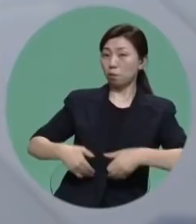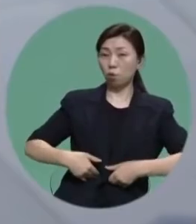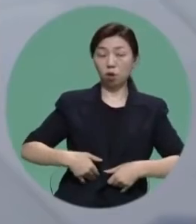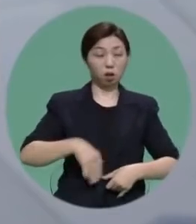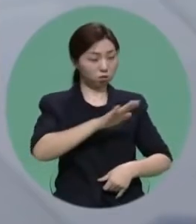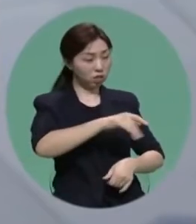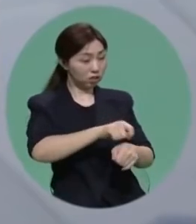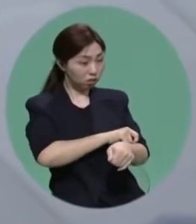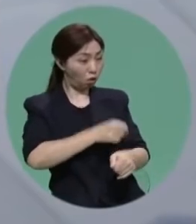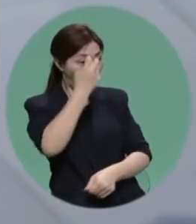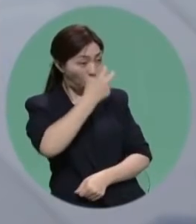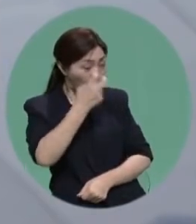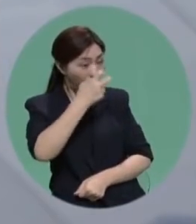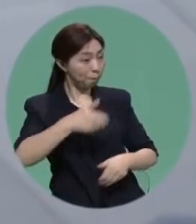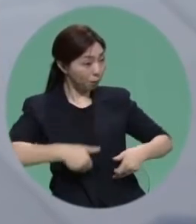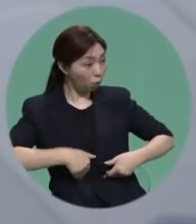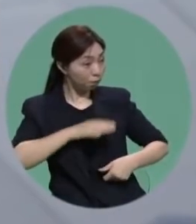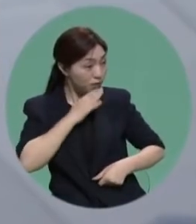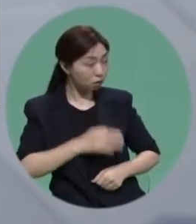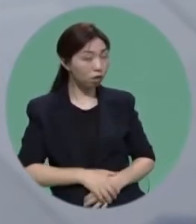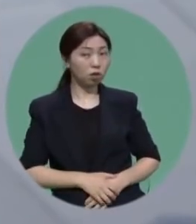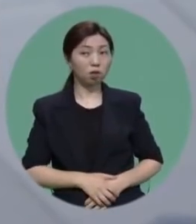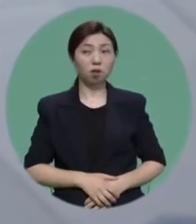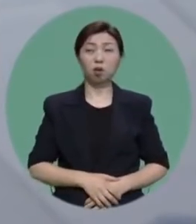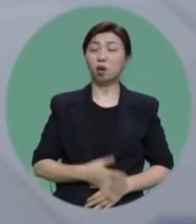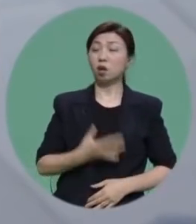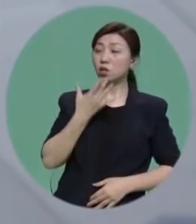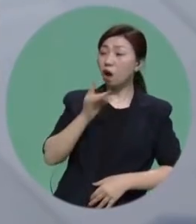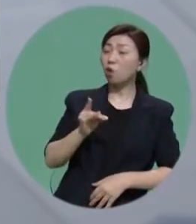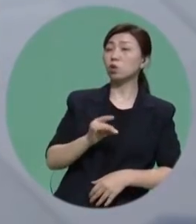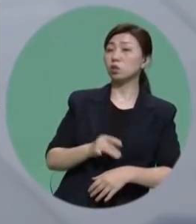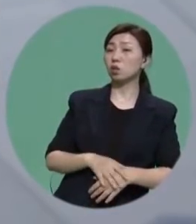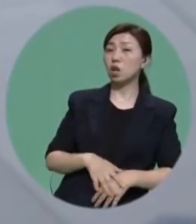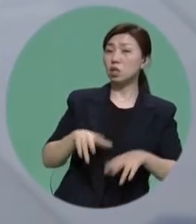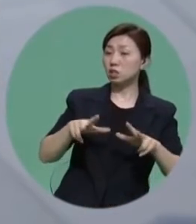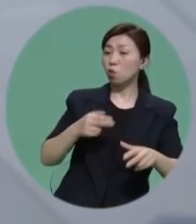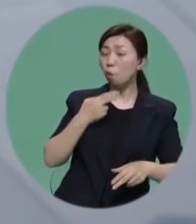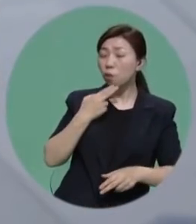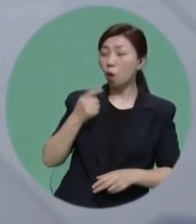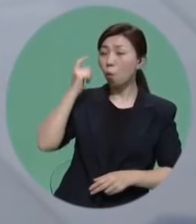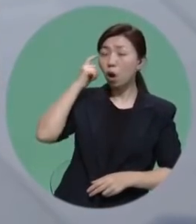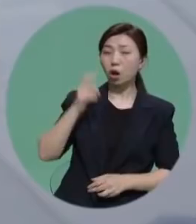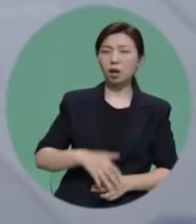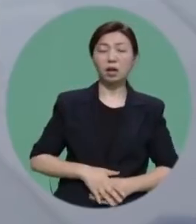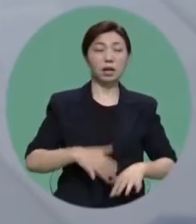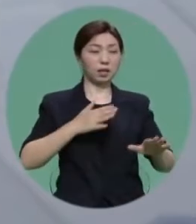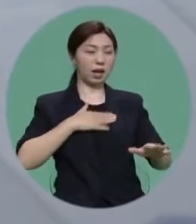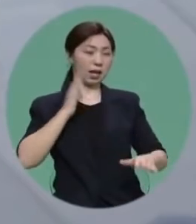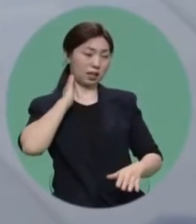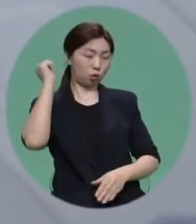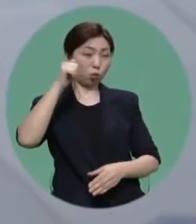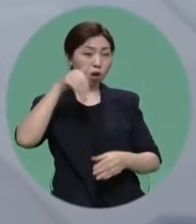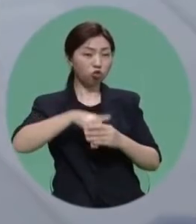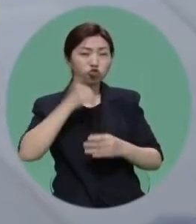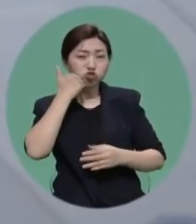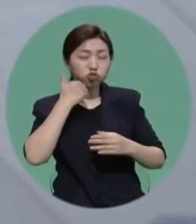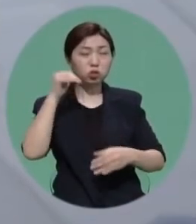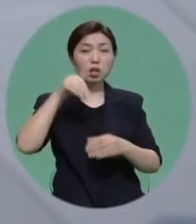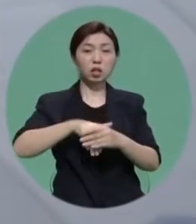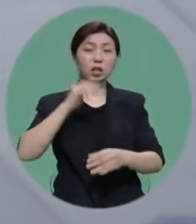특검해야죠. 아니 왜 당연한 거를 지금까지 안 하고 나오면 있다가 대통령이 당선돼도 책임지죠. 네. 자